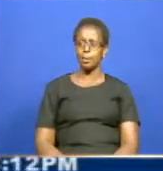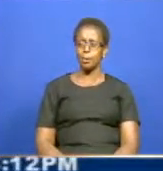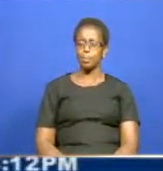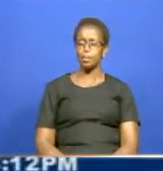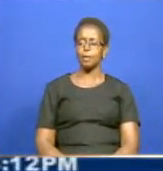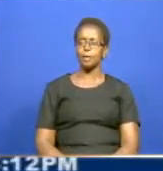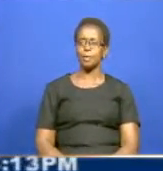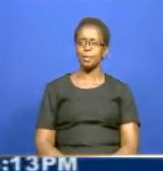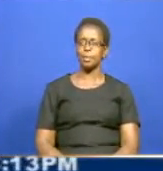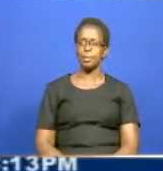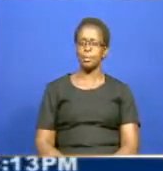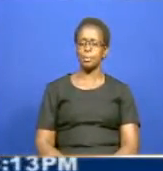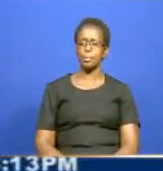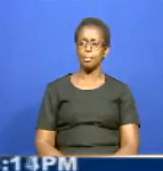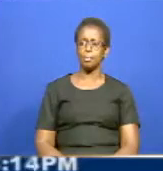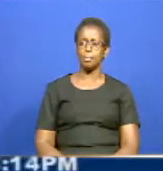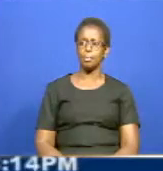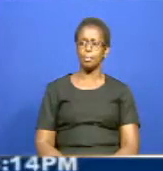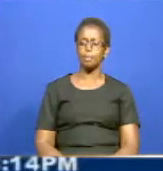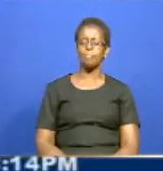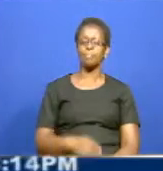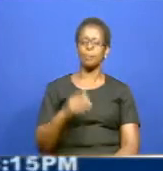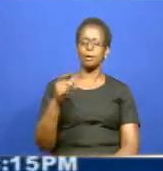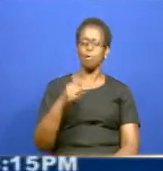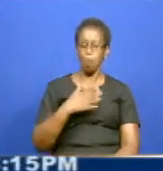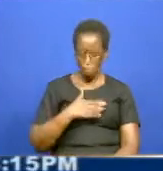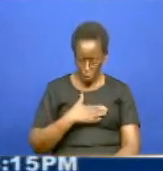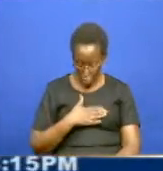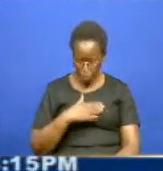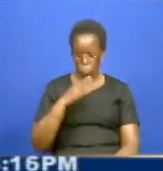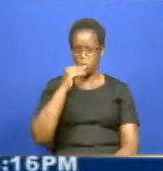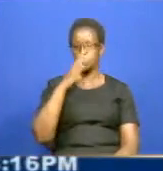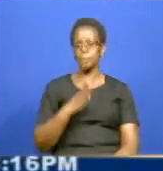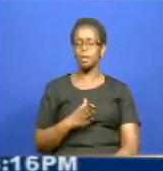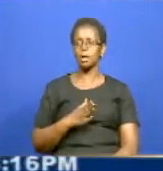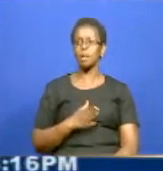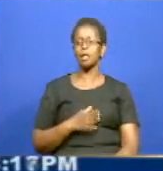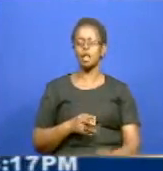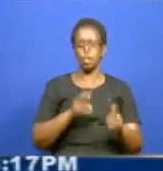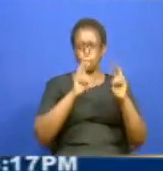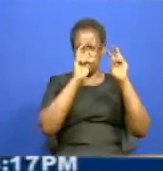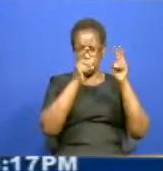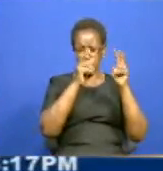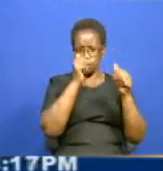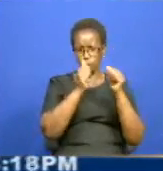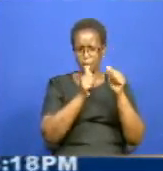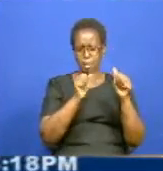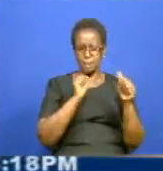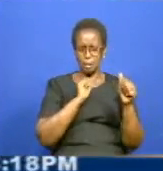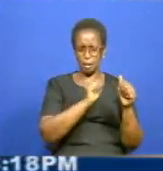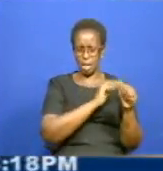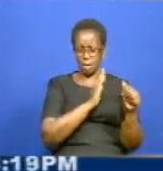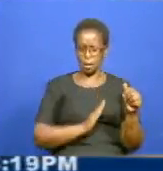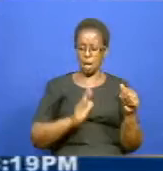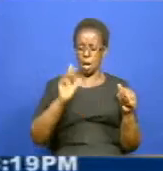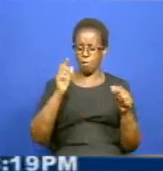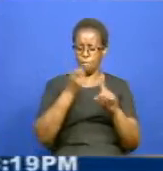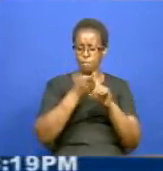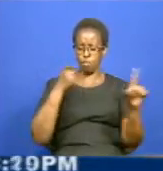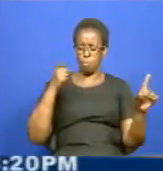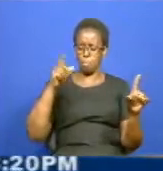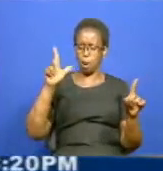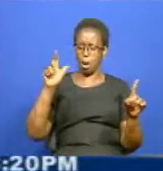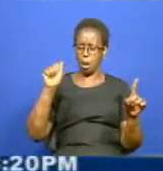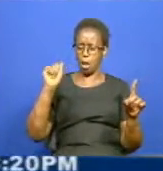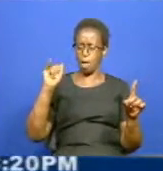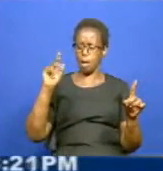Mheshimiwa Spika, jambo lile ambalo mwenzangu seneta kutoka Laikipia amezungumzia si jambo